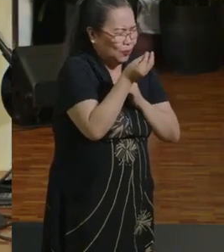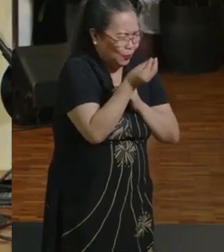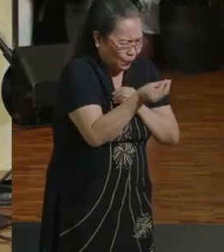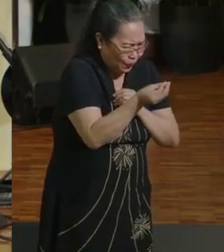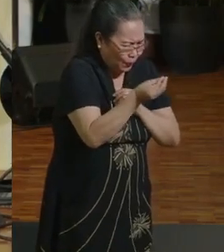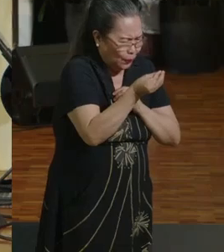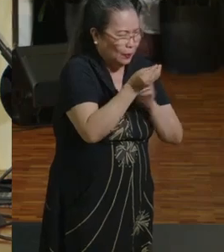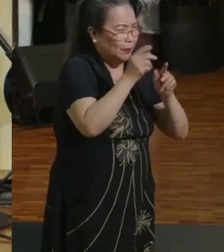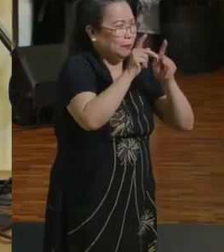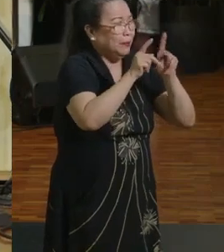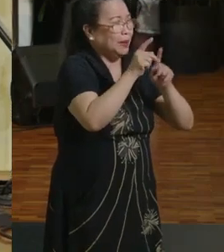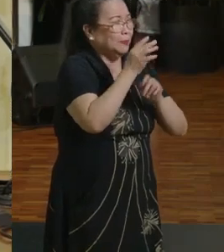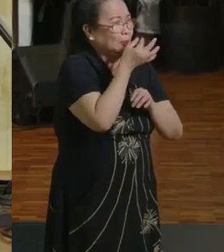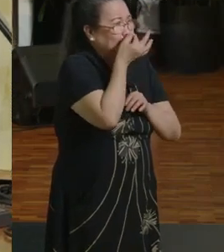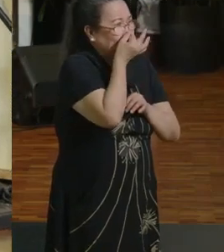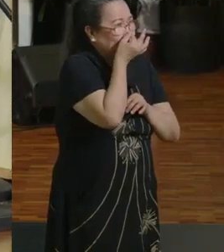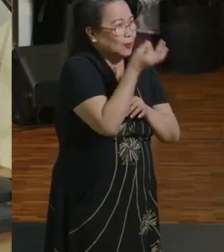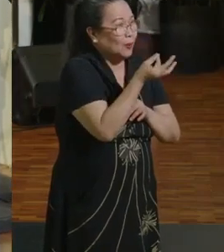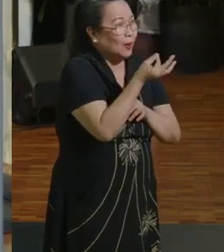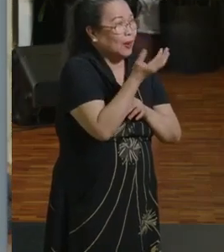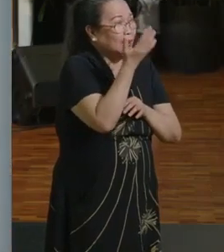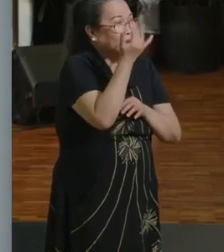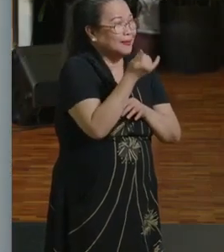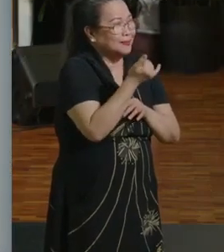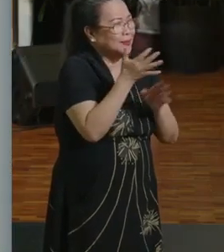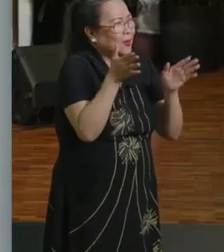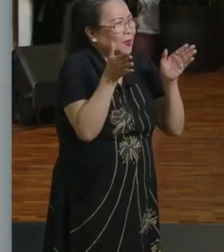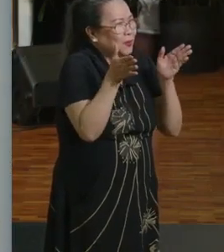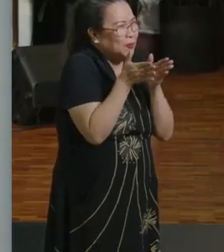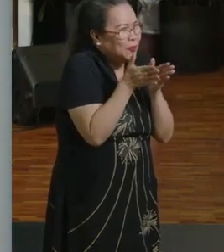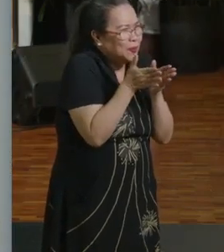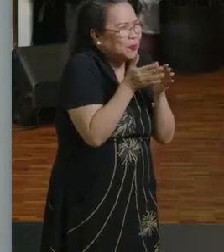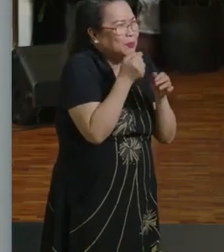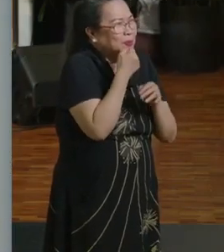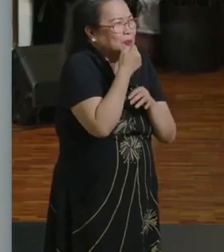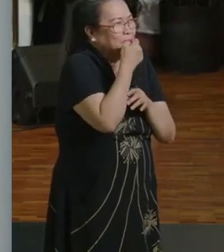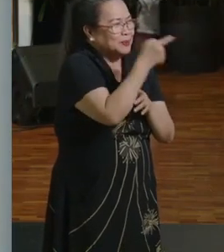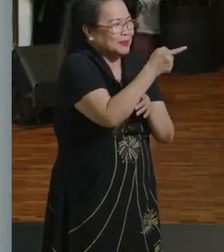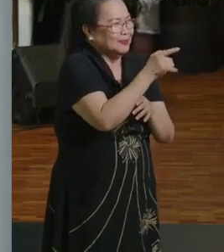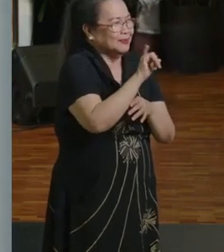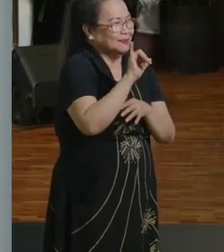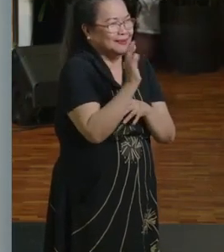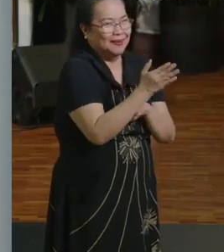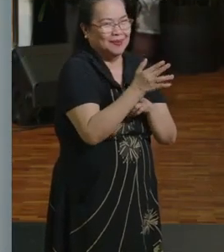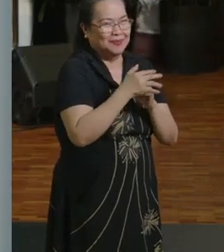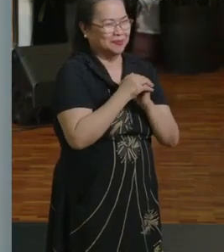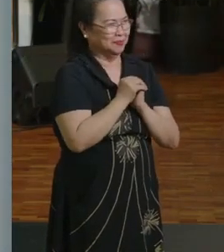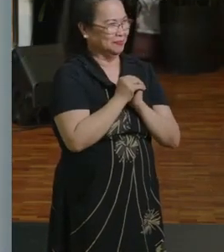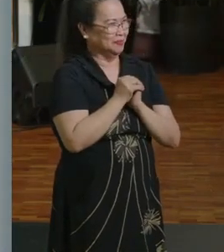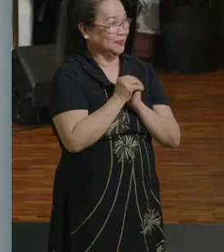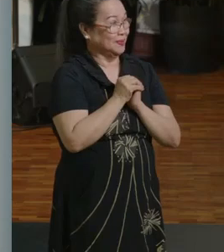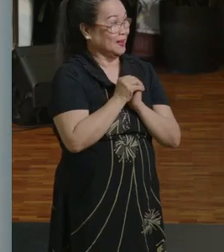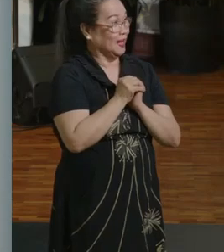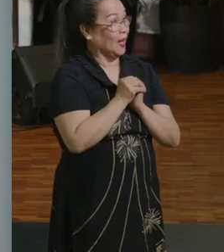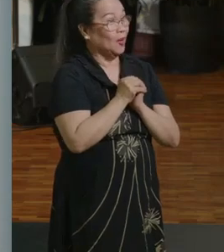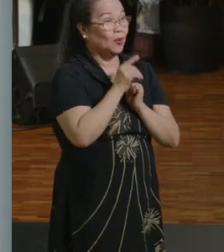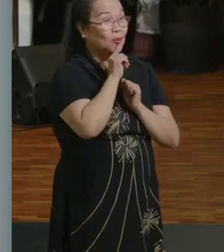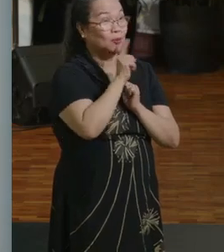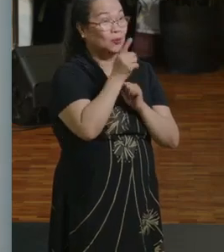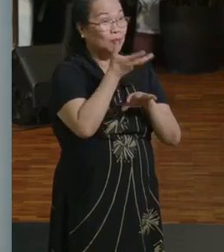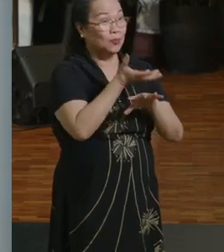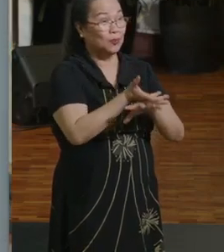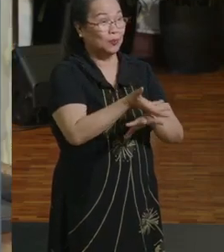tao, na napakababa ng estado? In fact, sila